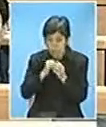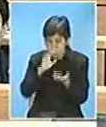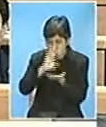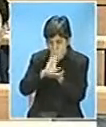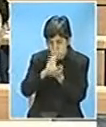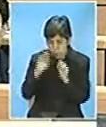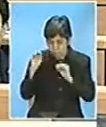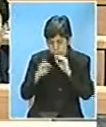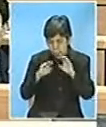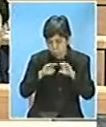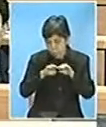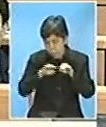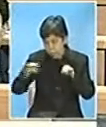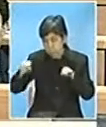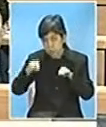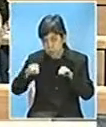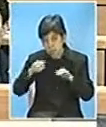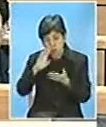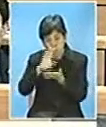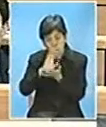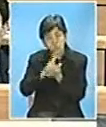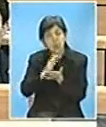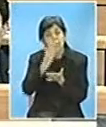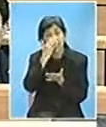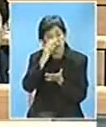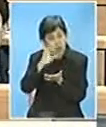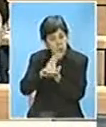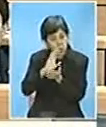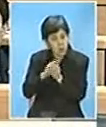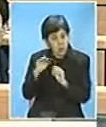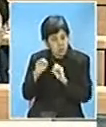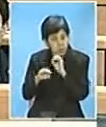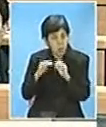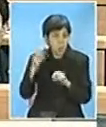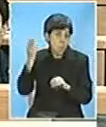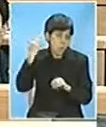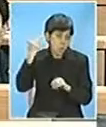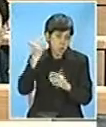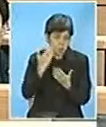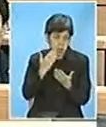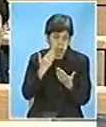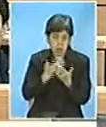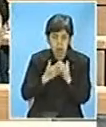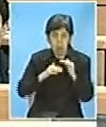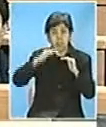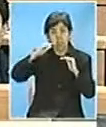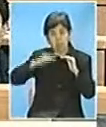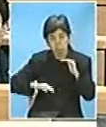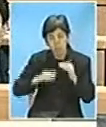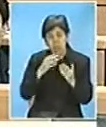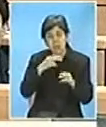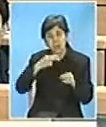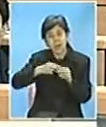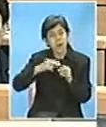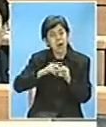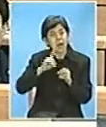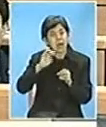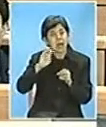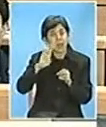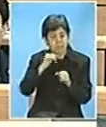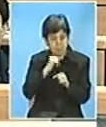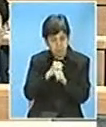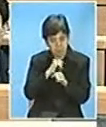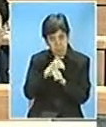าพซึ่งกองทุนนี้นะครับเขามีไว้เพื่อรักษาเสถียรภาพเพราะว่าเดิมทีราคาที่ผันผวนจะเป็นน้ำมันดิบที่ผันผวนแล้วมีไว้รัก